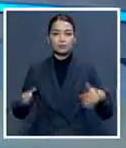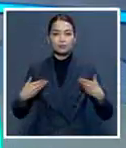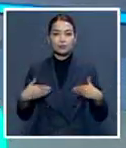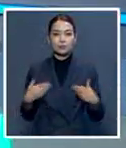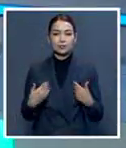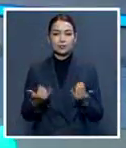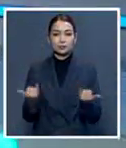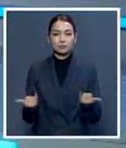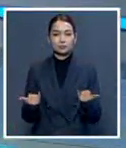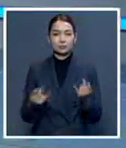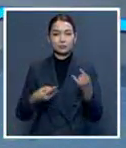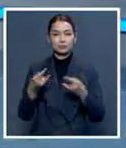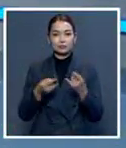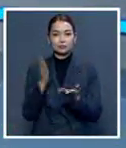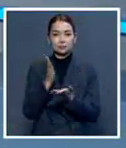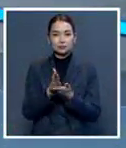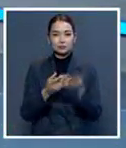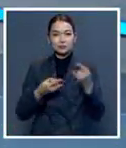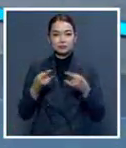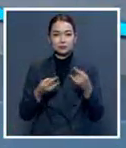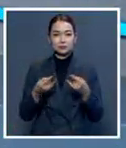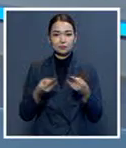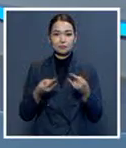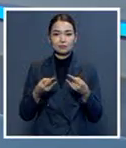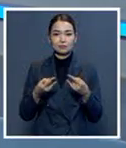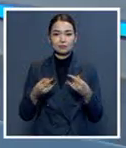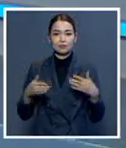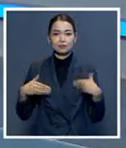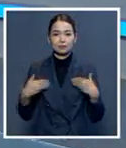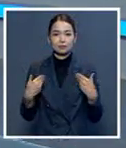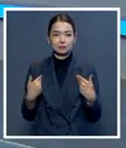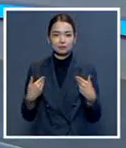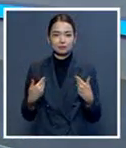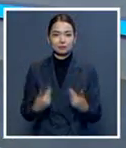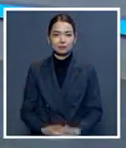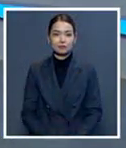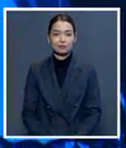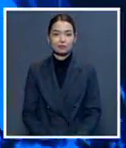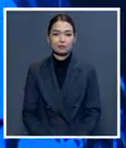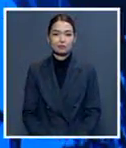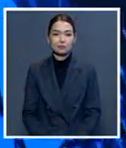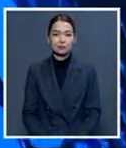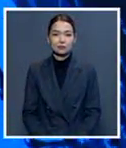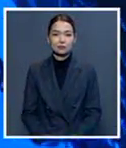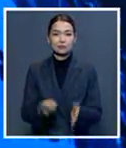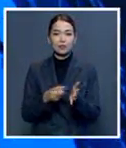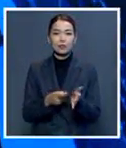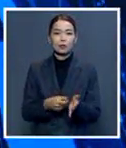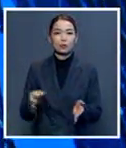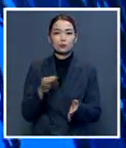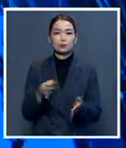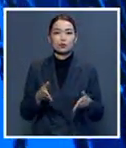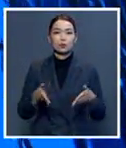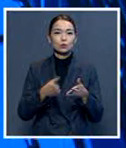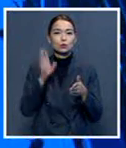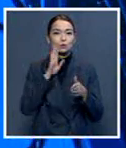Сәлеметсіздер ме, тікелей эфирде ақпарат уақыты. Студияда мен Гүлназ Әлімгерей және сурд аудармашы Айдана Өтегенова. Қарағанды облысында